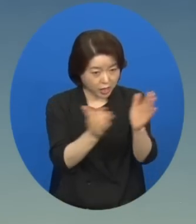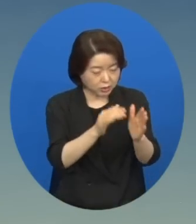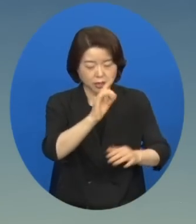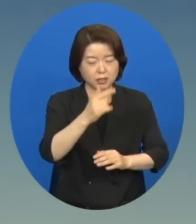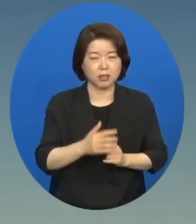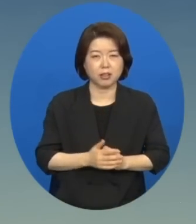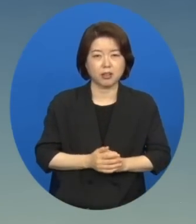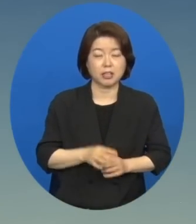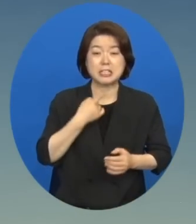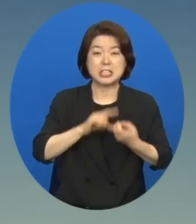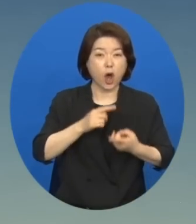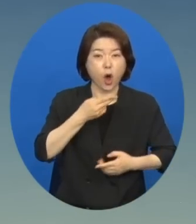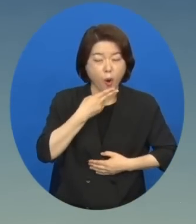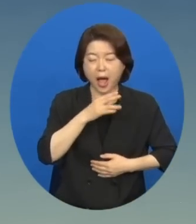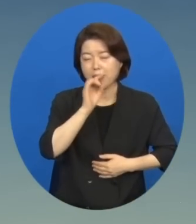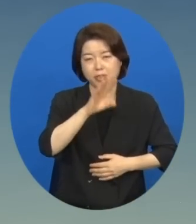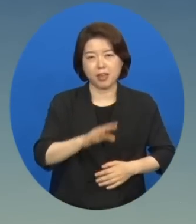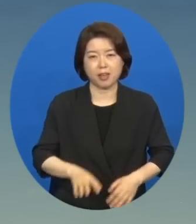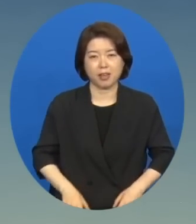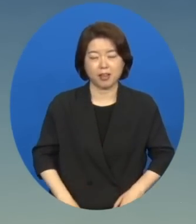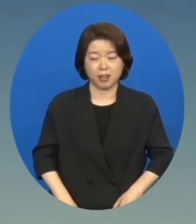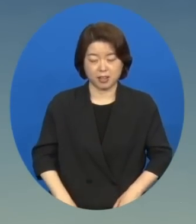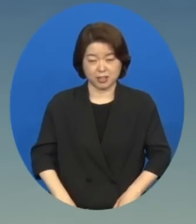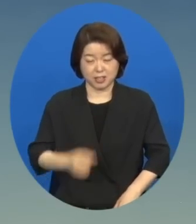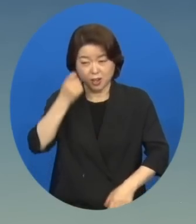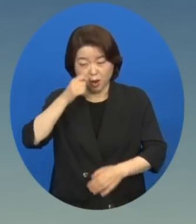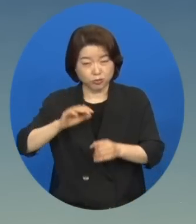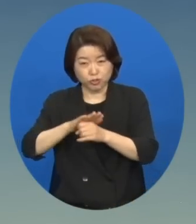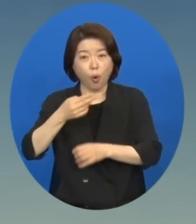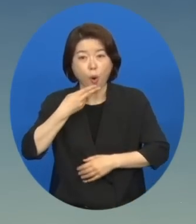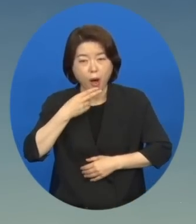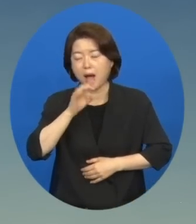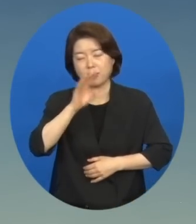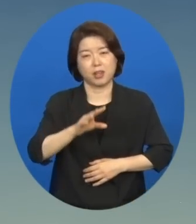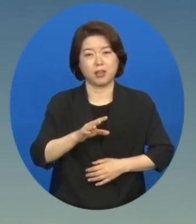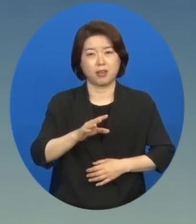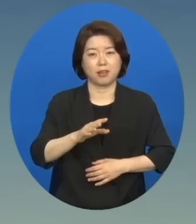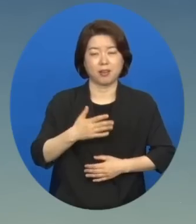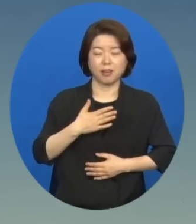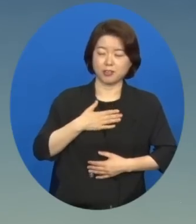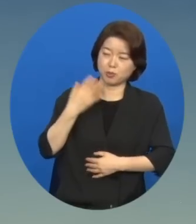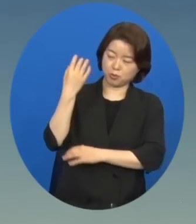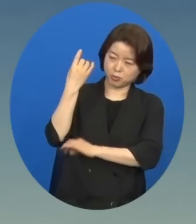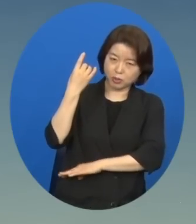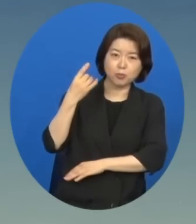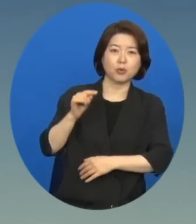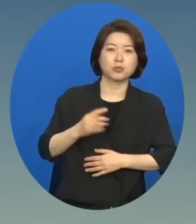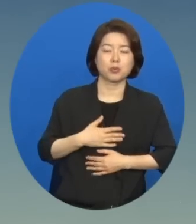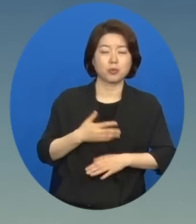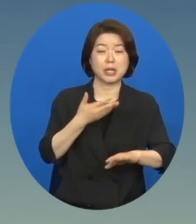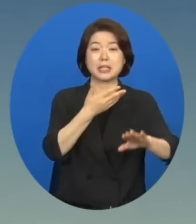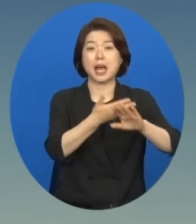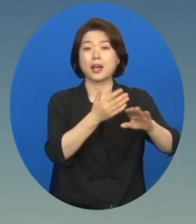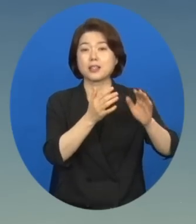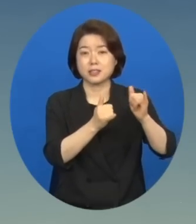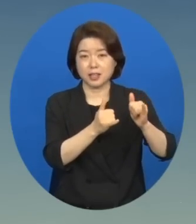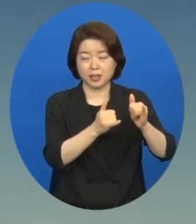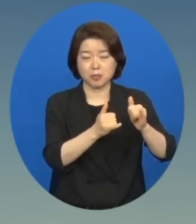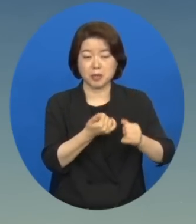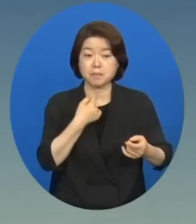무정하면 안 된다는 거예요. 무자비하면 안 된다는 거예요. 저는 기본적으로 다른 이들에 대한